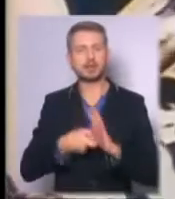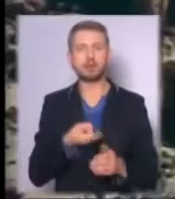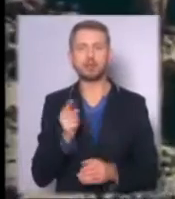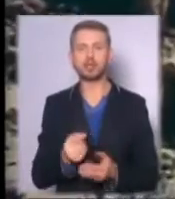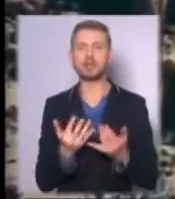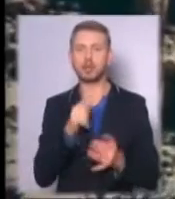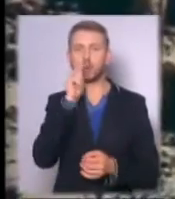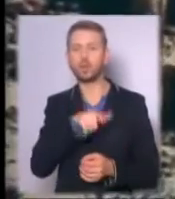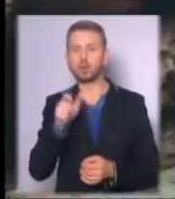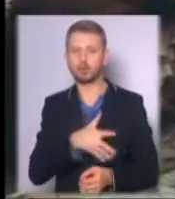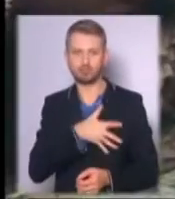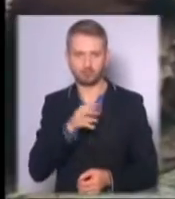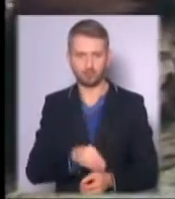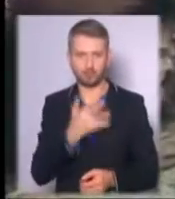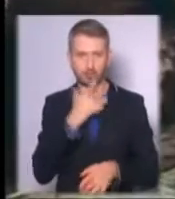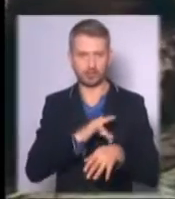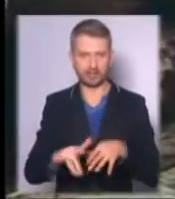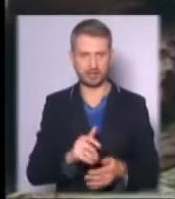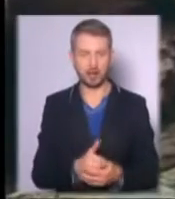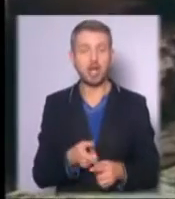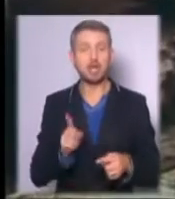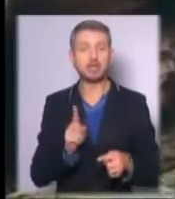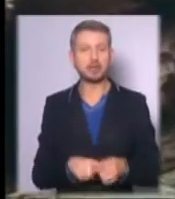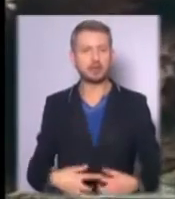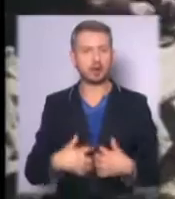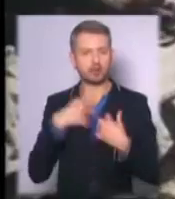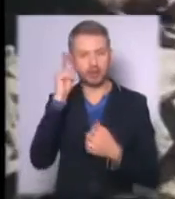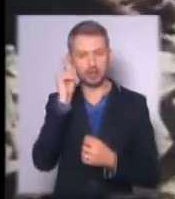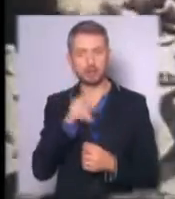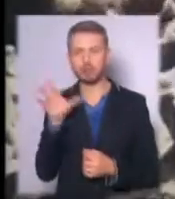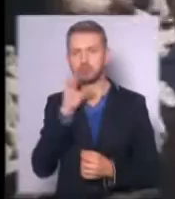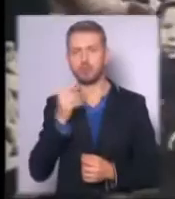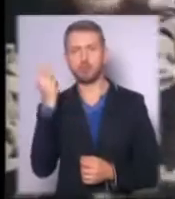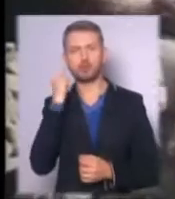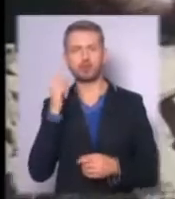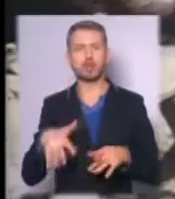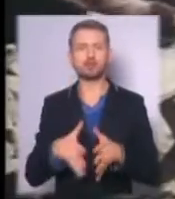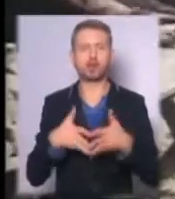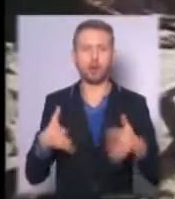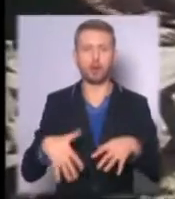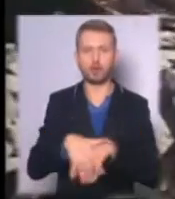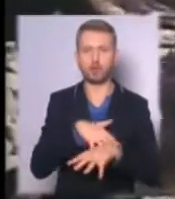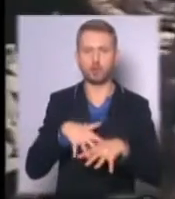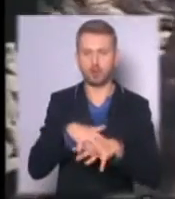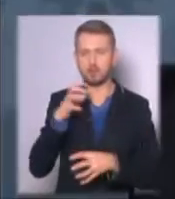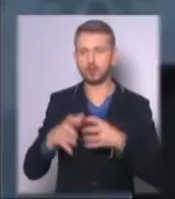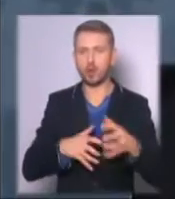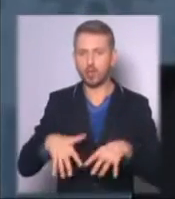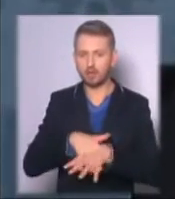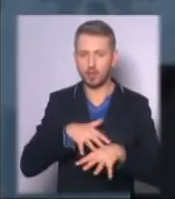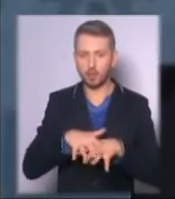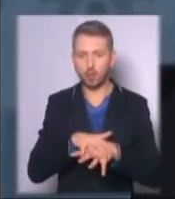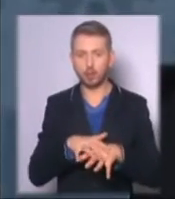українців стали жертвами геноциду. Ці страшні цифри змогла почути і широка громадська міжнародна спільнота.